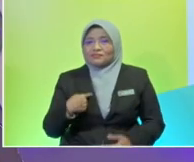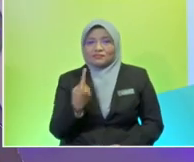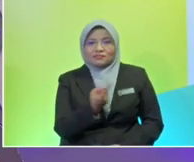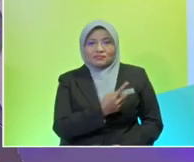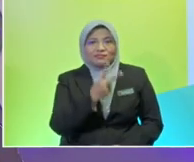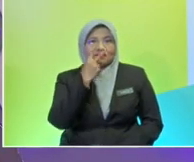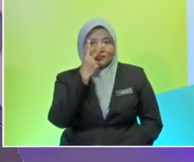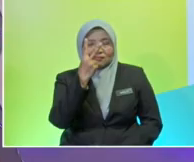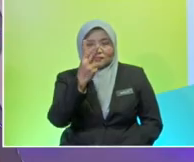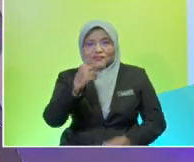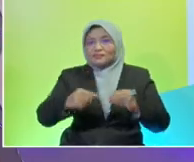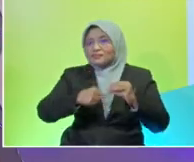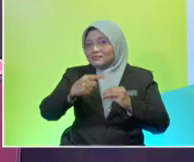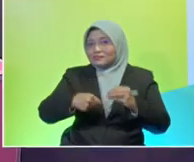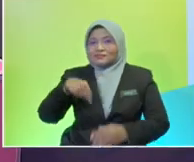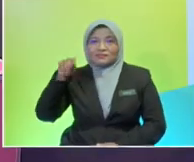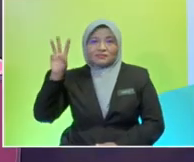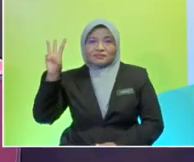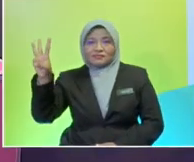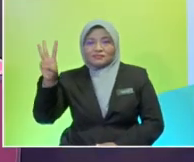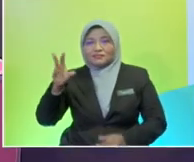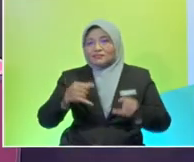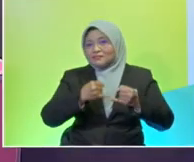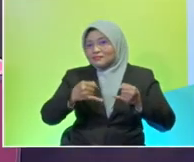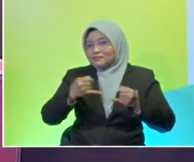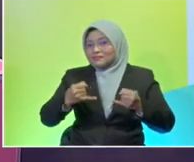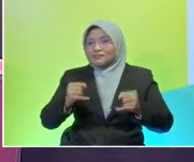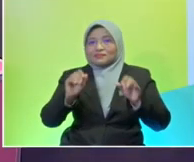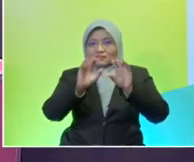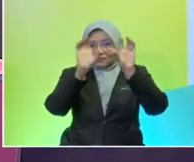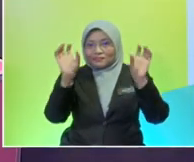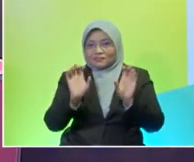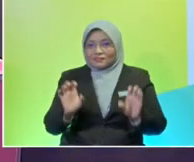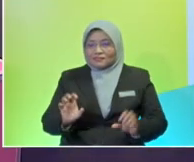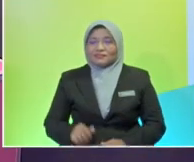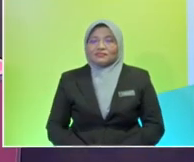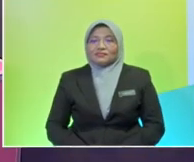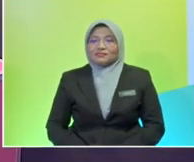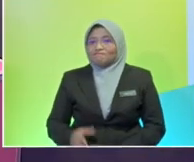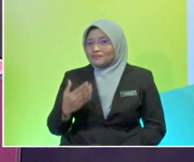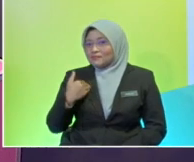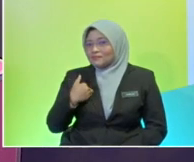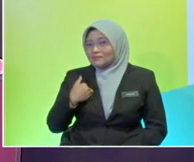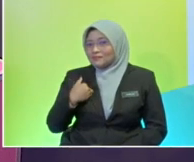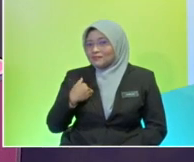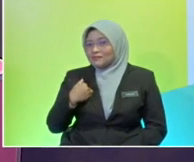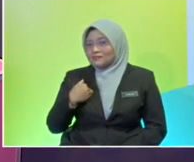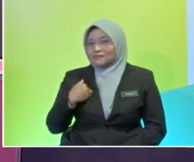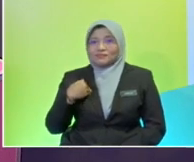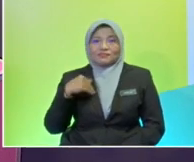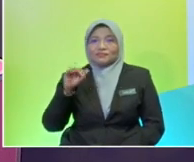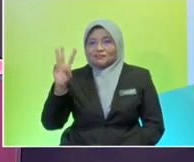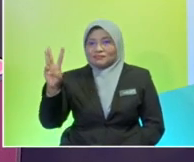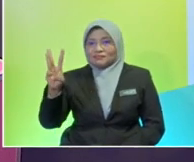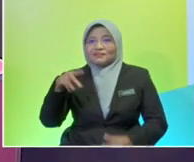semua tentang 6 jenis kalau kita lihat di hadapan Nisa ada 6 cuaca yang pertama coba